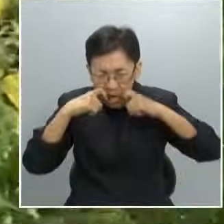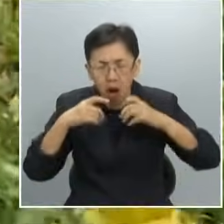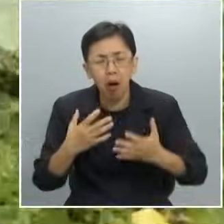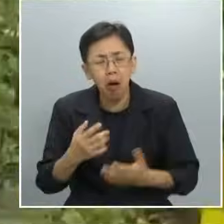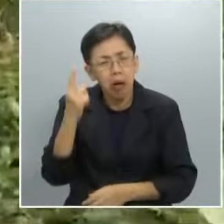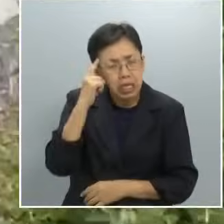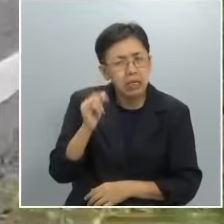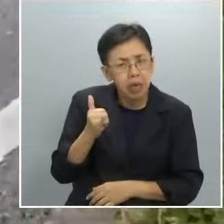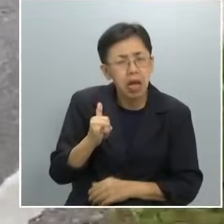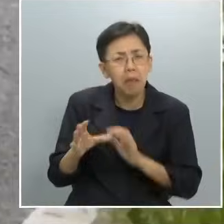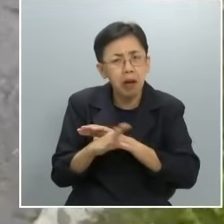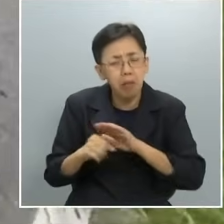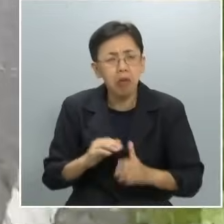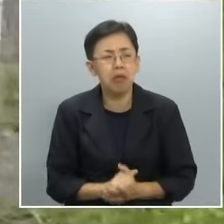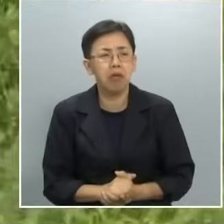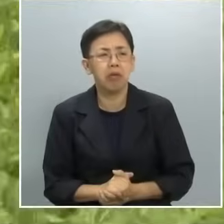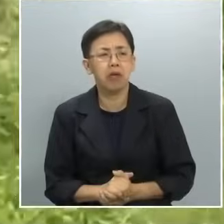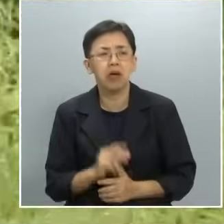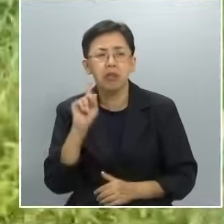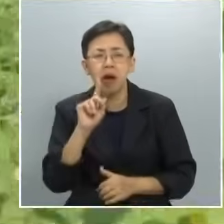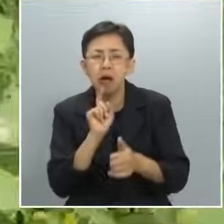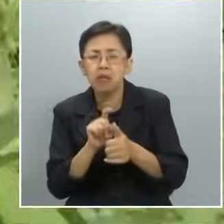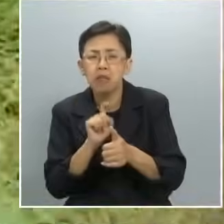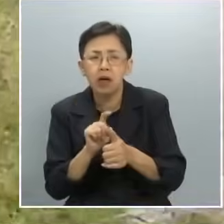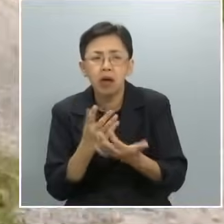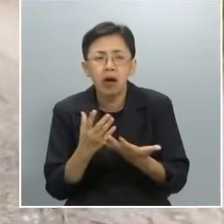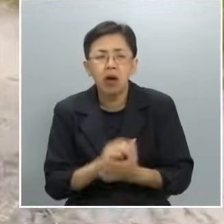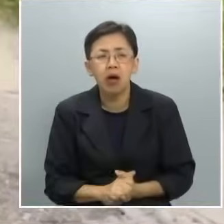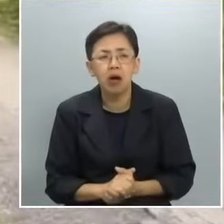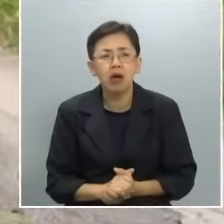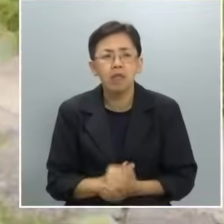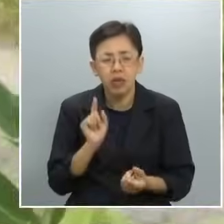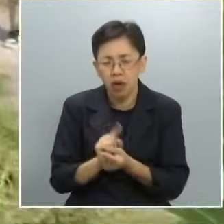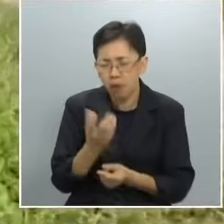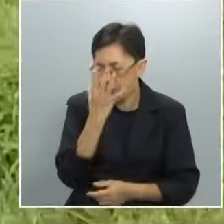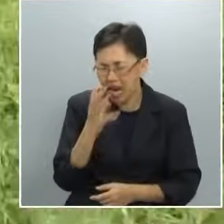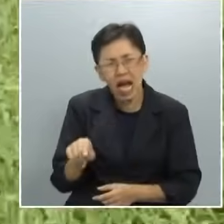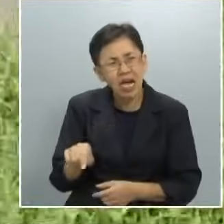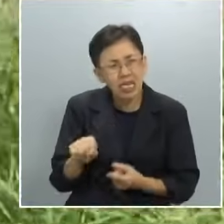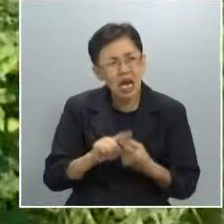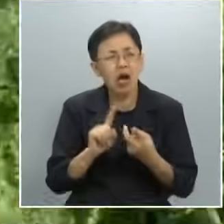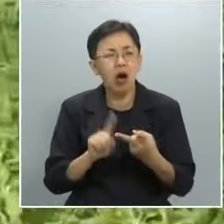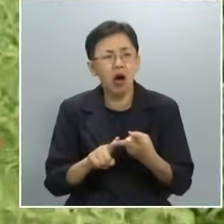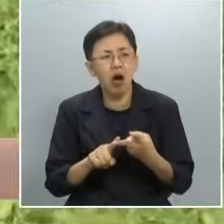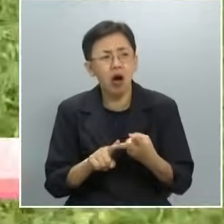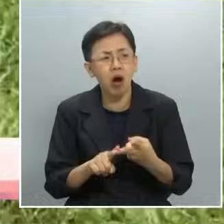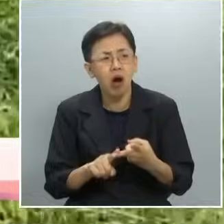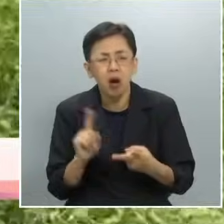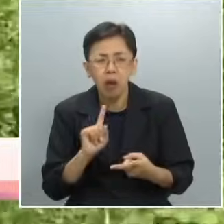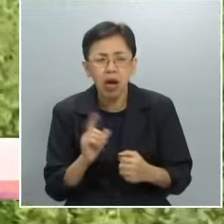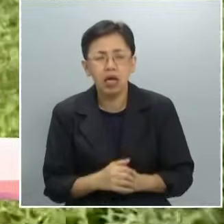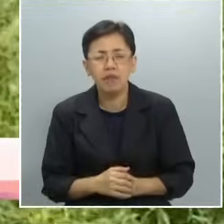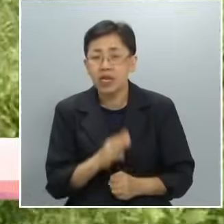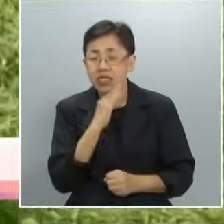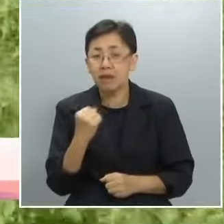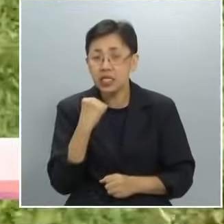รแต่พอผู้สื่อข่าวซักถามเรื่องของไทม์ไลน์ในการเจอหน้ากากแล้วก็เรื่องที่ไปเจอเนี่ยบอกว่าถ้ามั่นใ